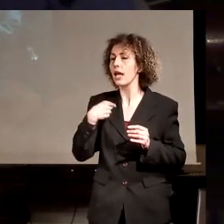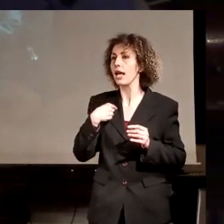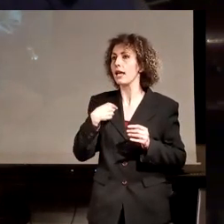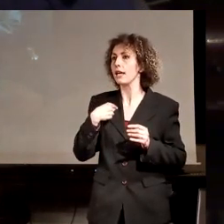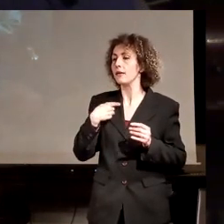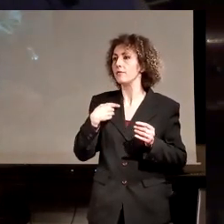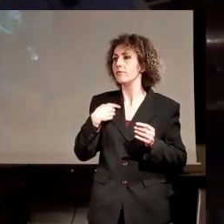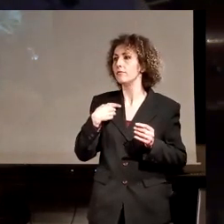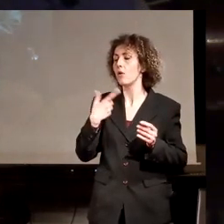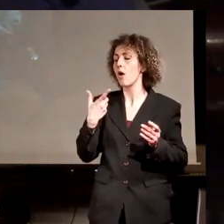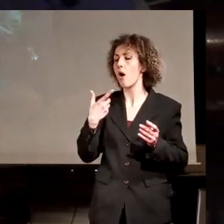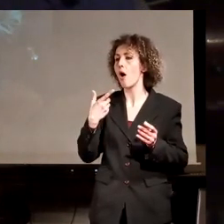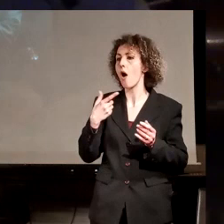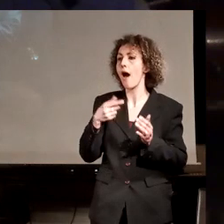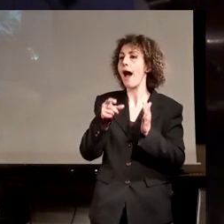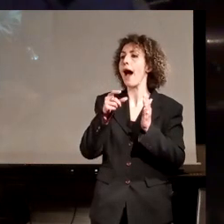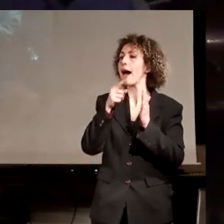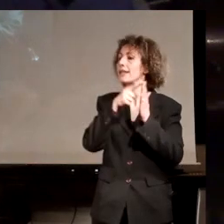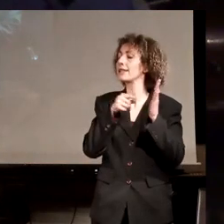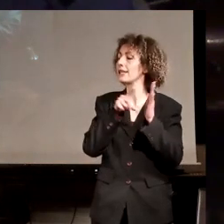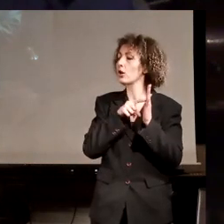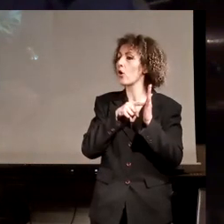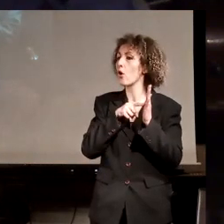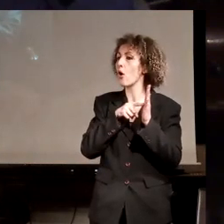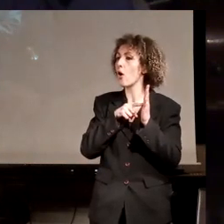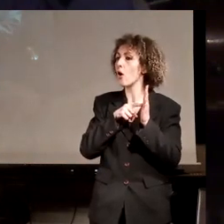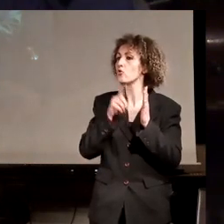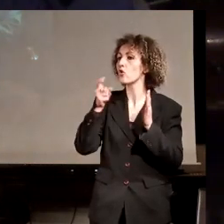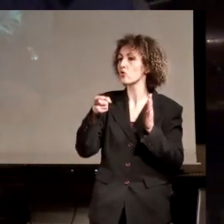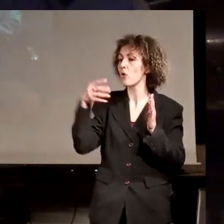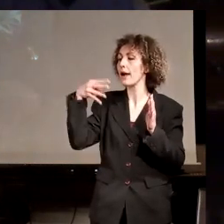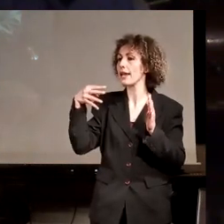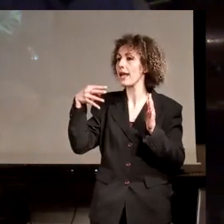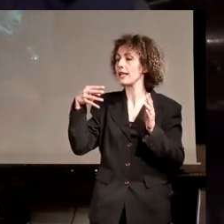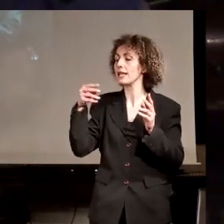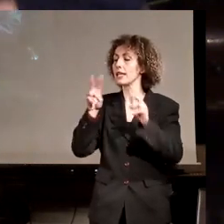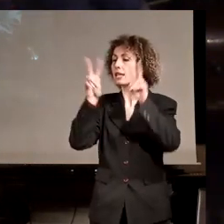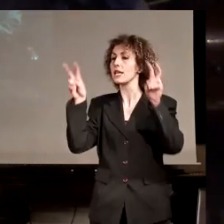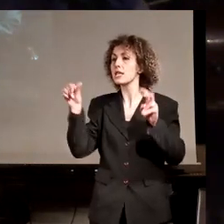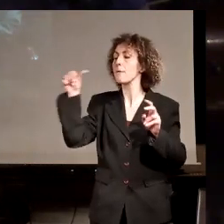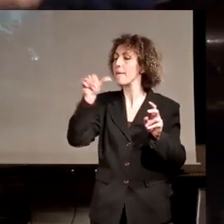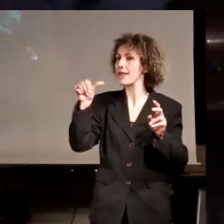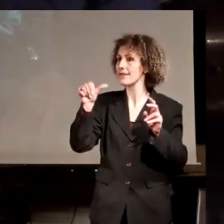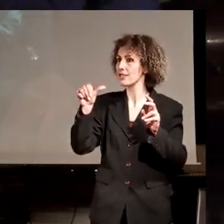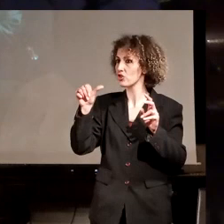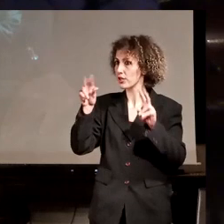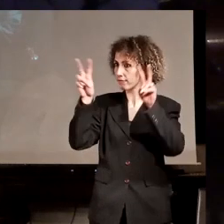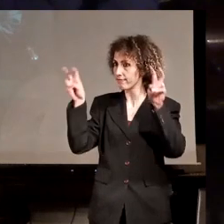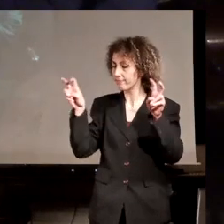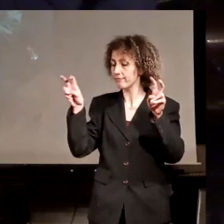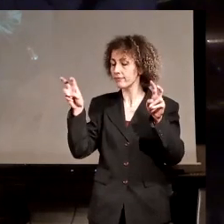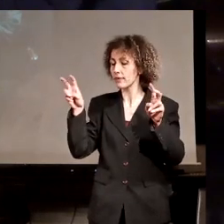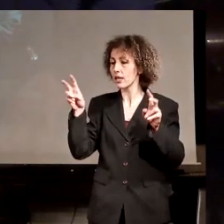un articolo di giorgio manganelli che si intitola spastici quando lui fu chiamato dal